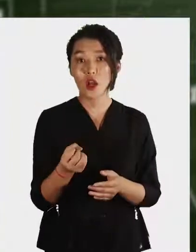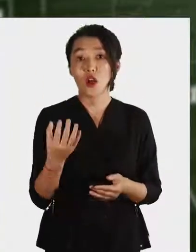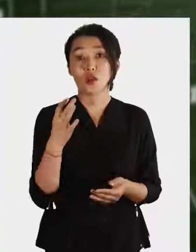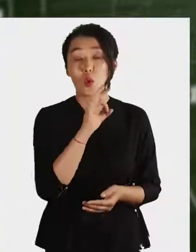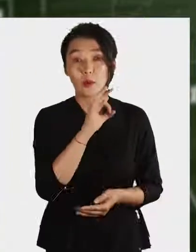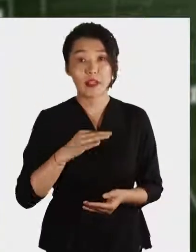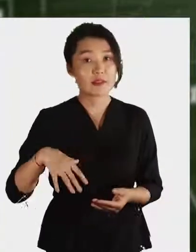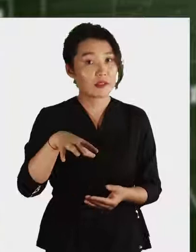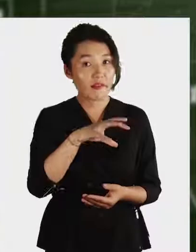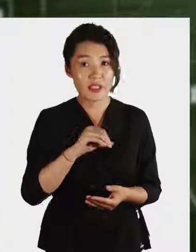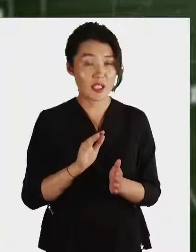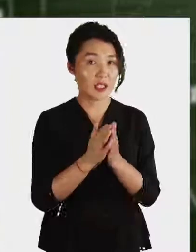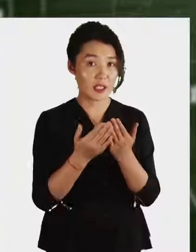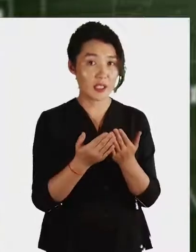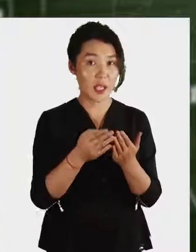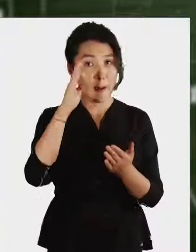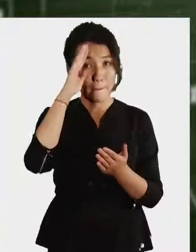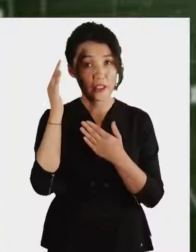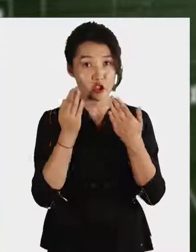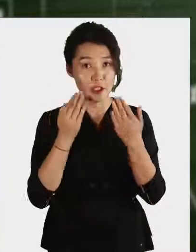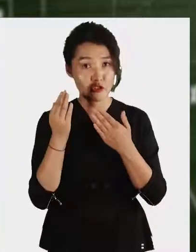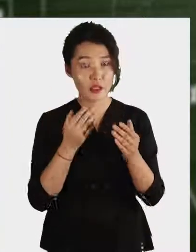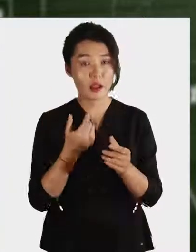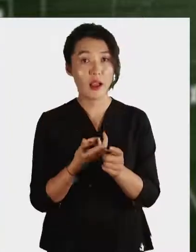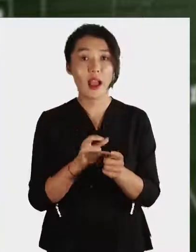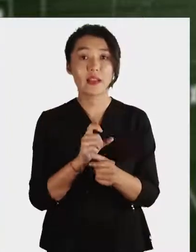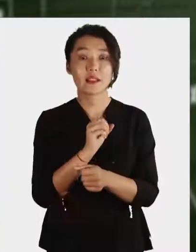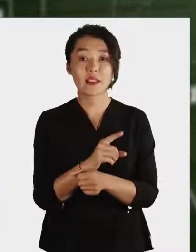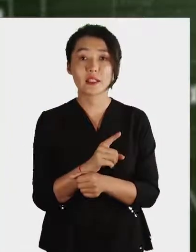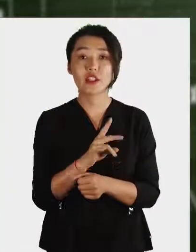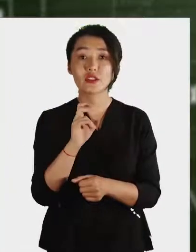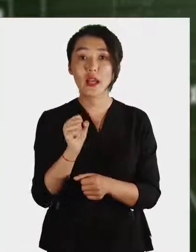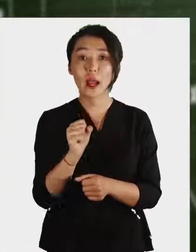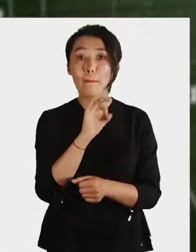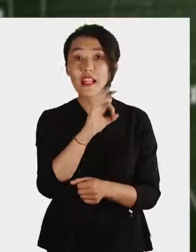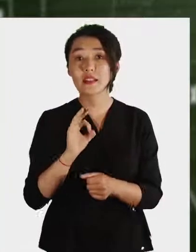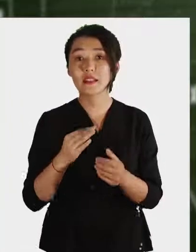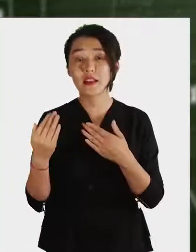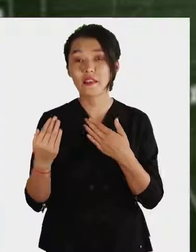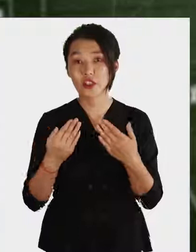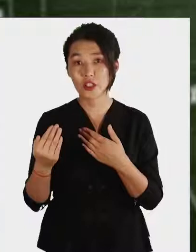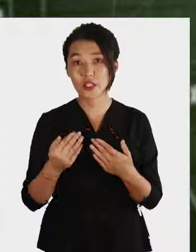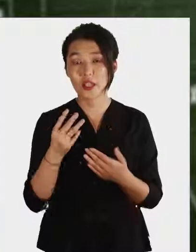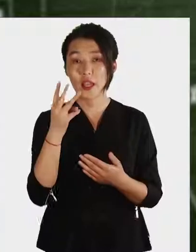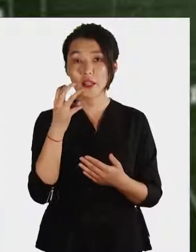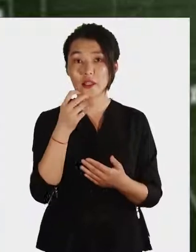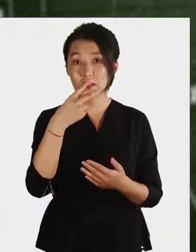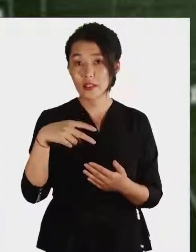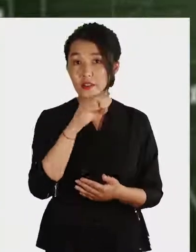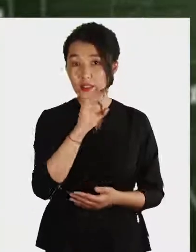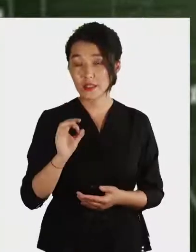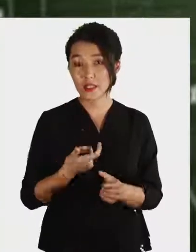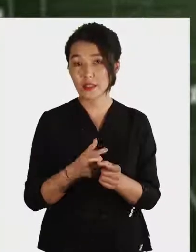процентов всей книги он прочитал? Это задача на процентное отношение. 320 страниц –